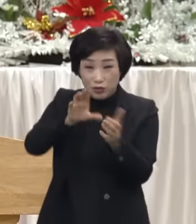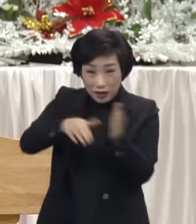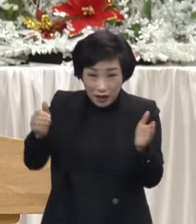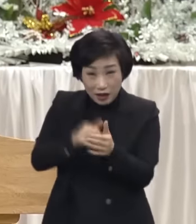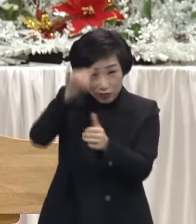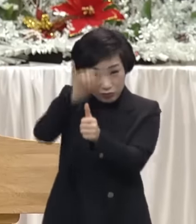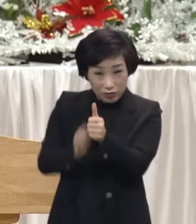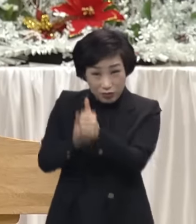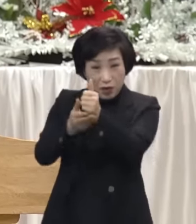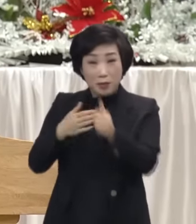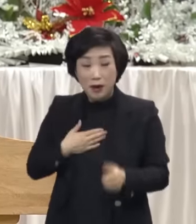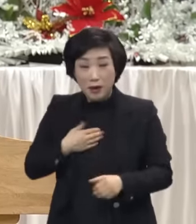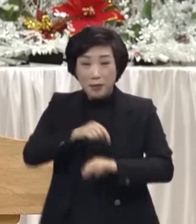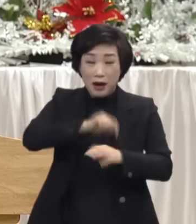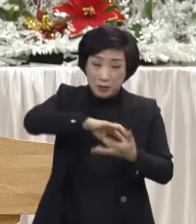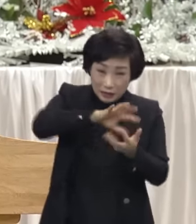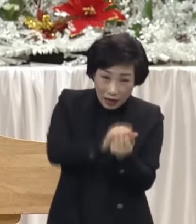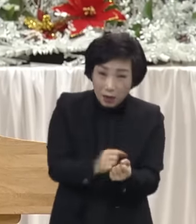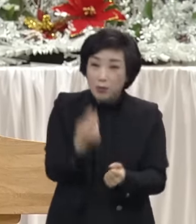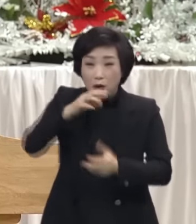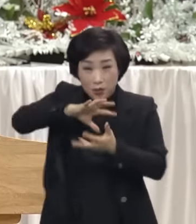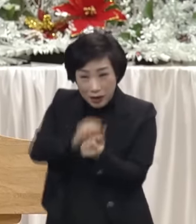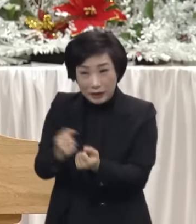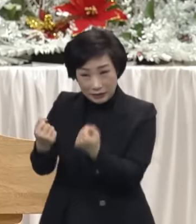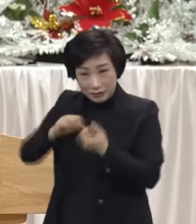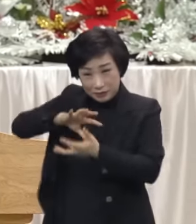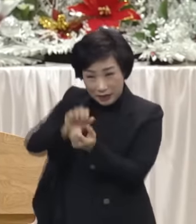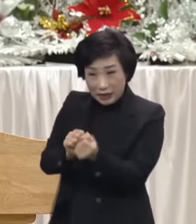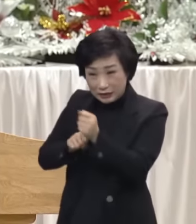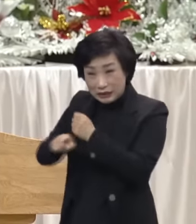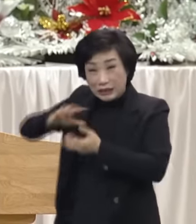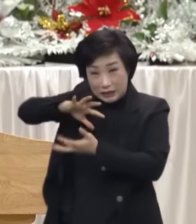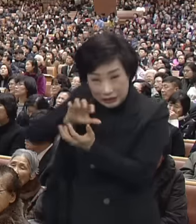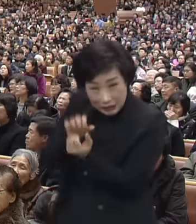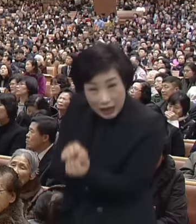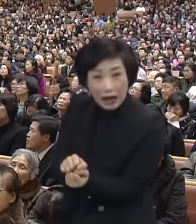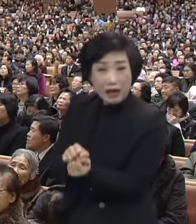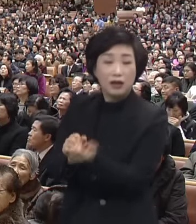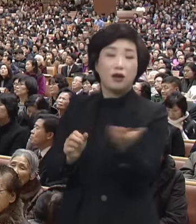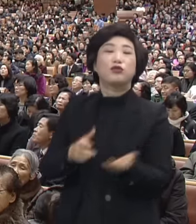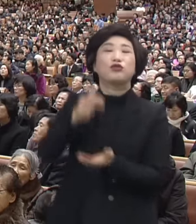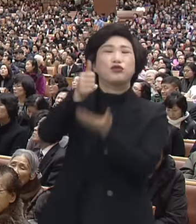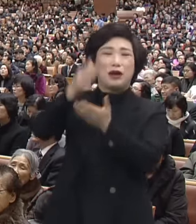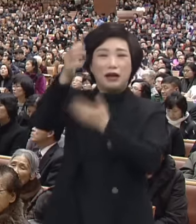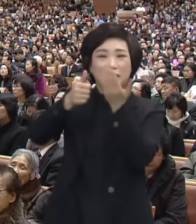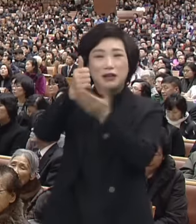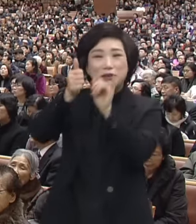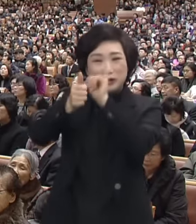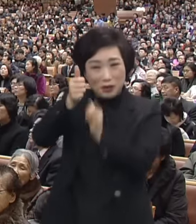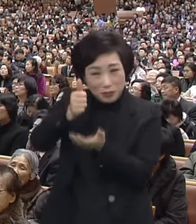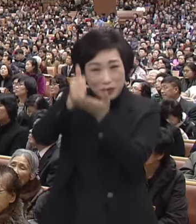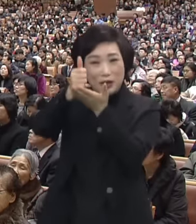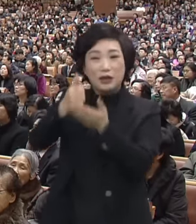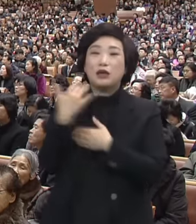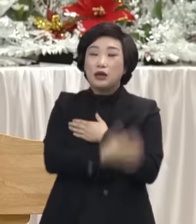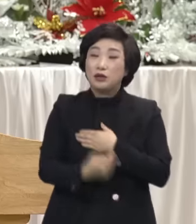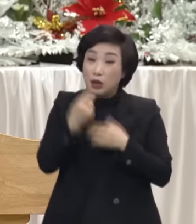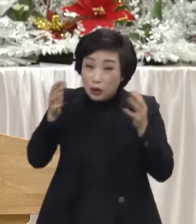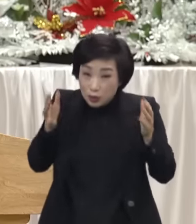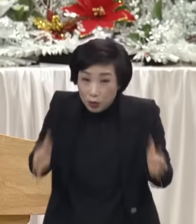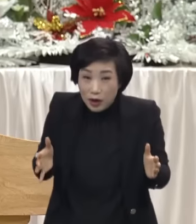다하라. 목숨을 다하라. 힘을 다해. 뜻을 다해. 주 너희 하나님을 섬기라고 준